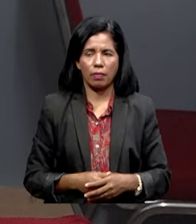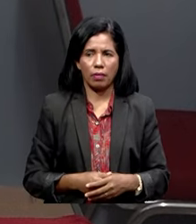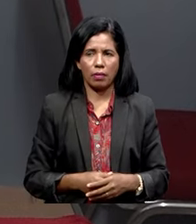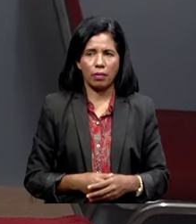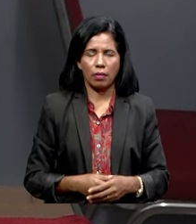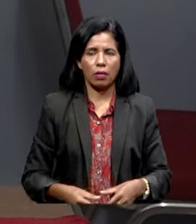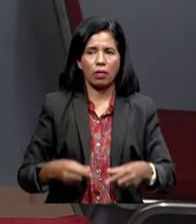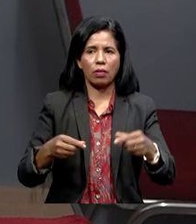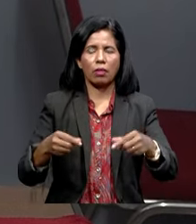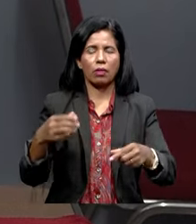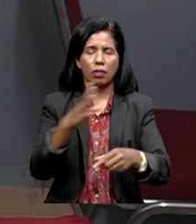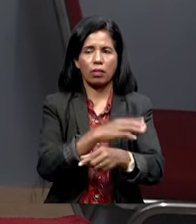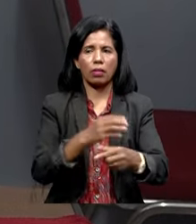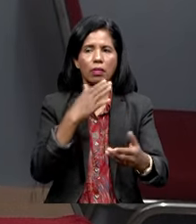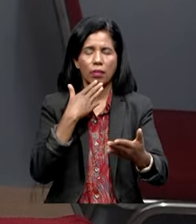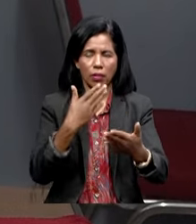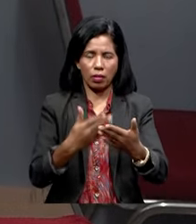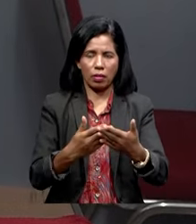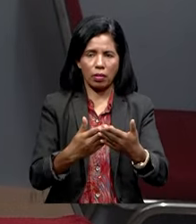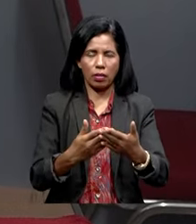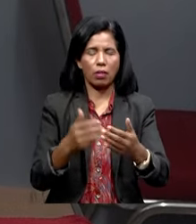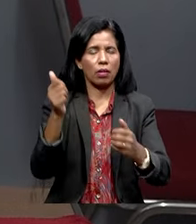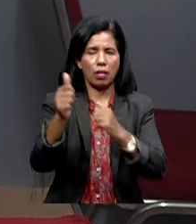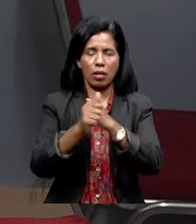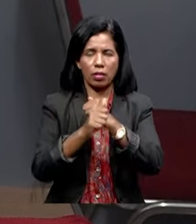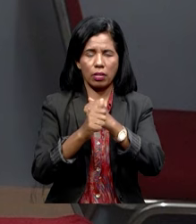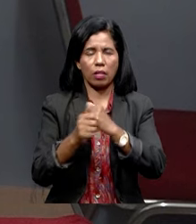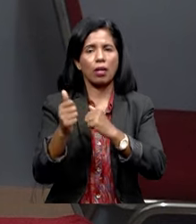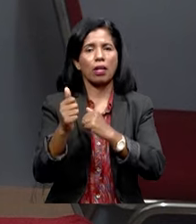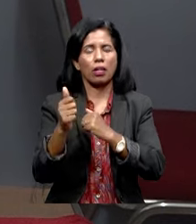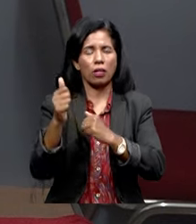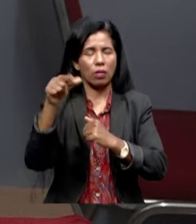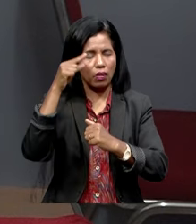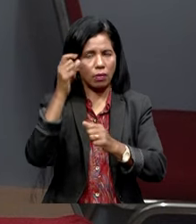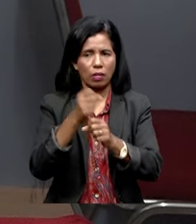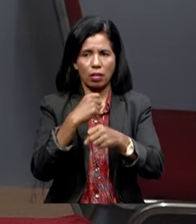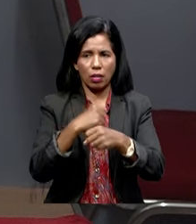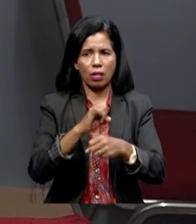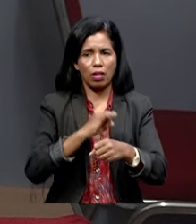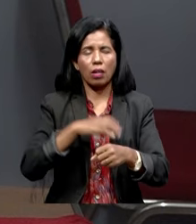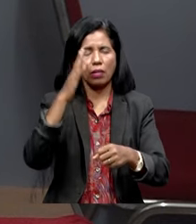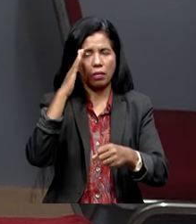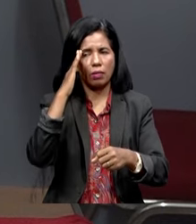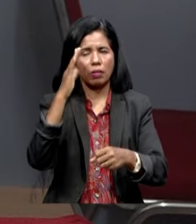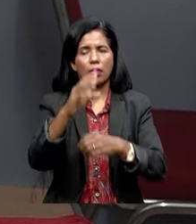ke ho kapasidade ke ik i meso ho asaun sira nebe ke governo halo ho no ingata